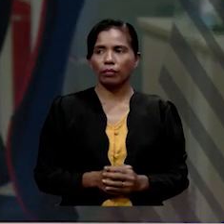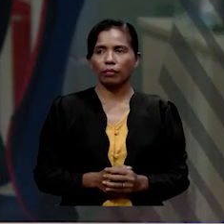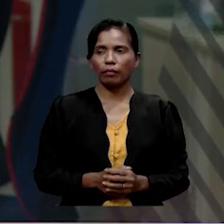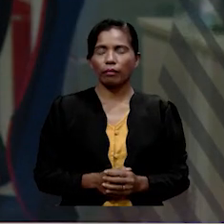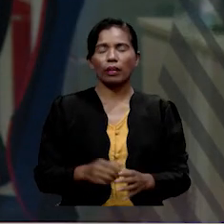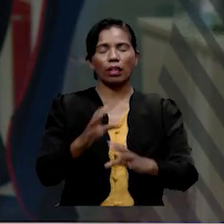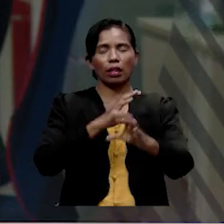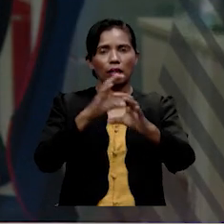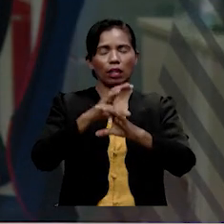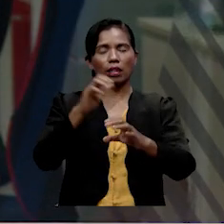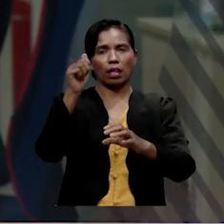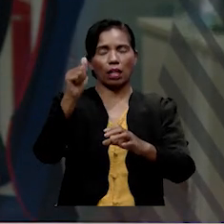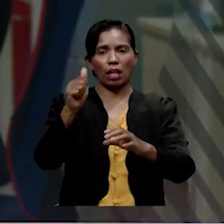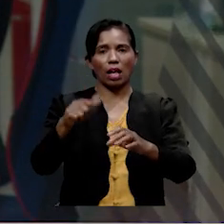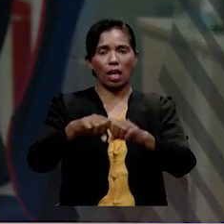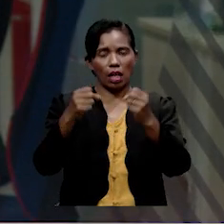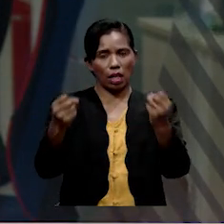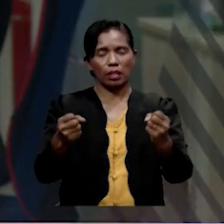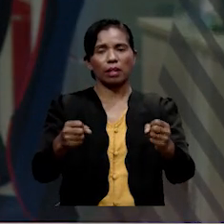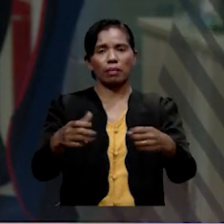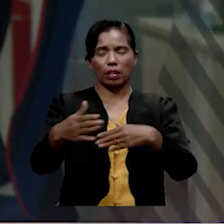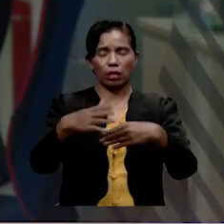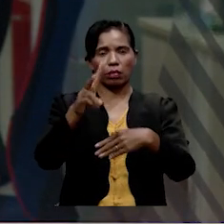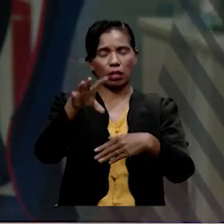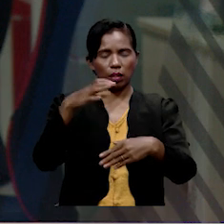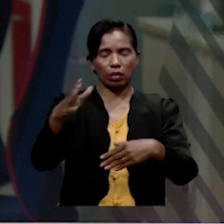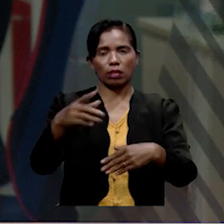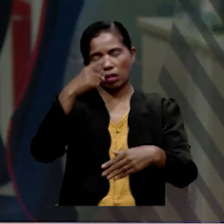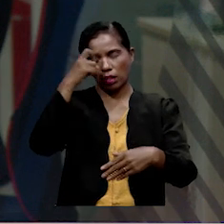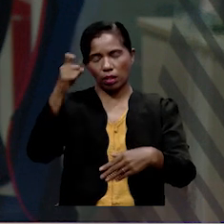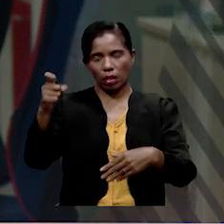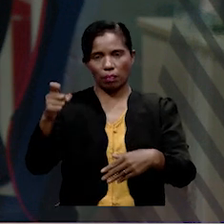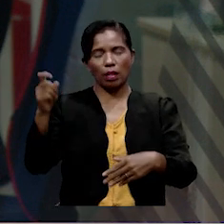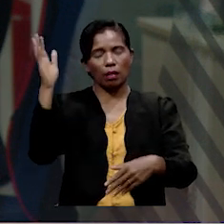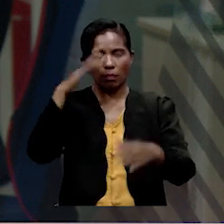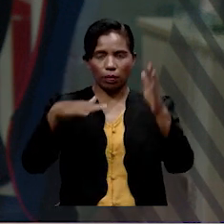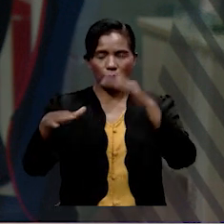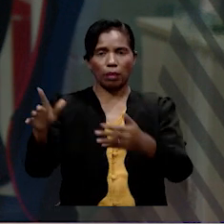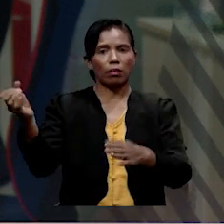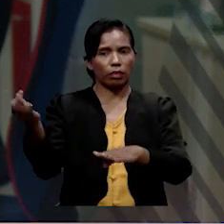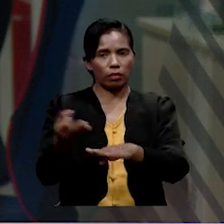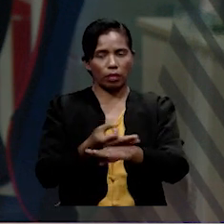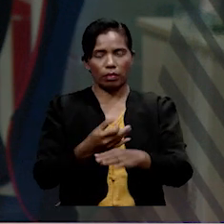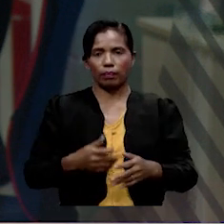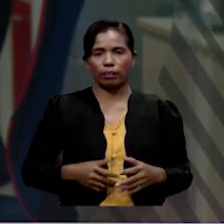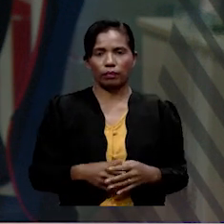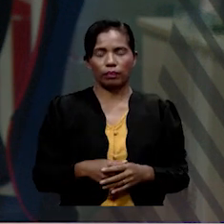kareta at basic atus rua mak para ia Porto Deli, tambah ia problema dokumento.